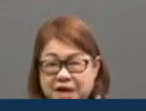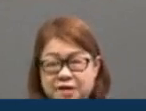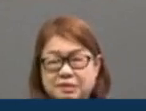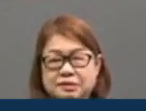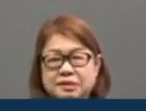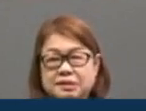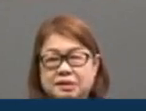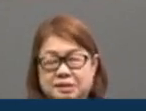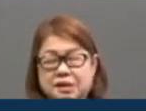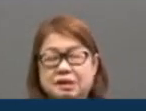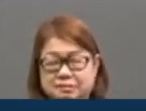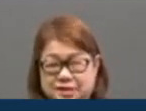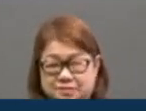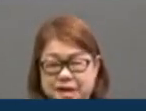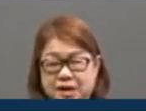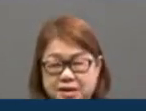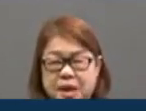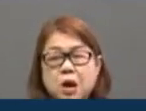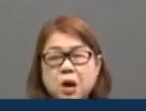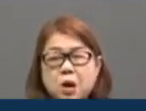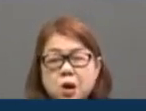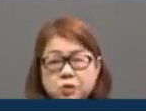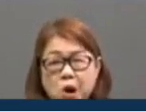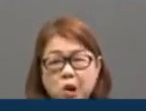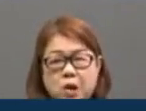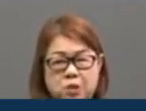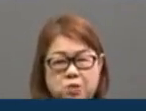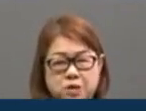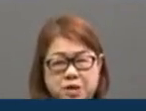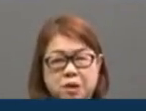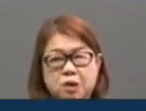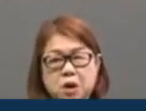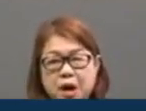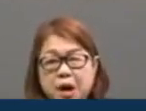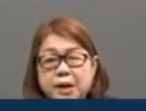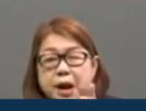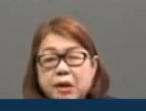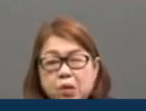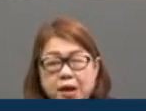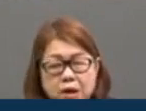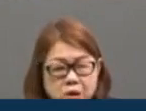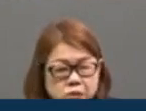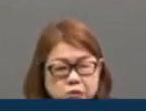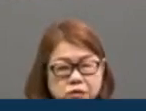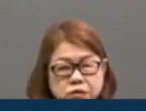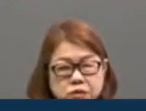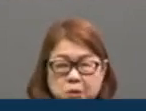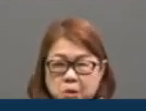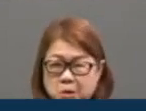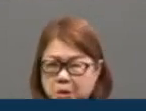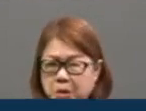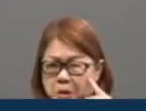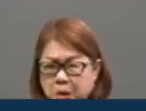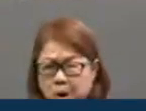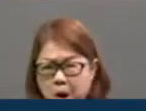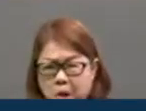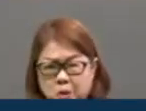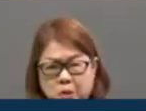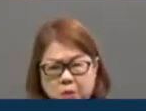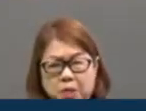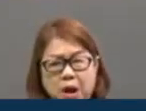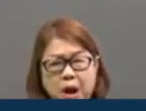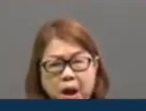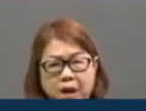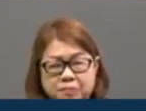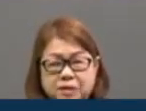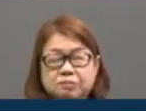กลางว่าด้วยราคาสินค้าและบริการประกาศให้น้ำตาลทรายเข้าสู่บัญชีสินค้าควบคุมดังนั้นเพื่อหาทาง